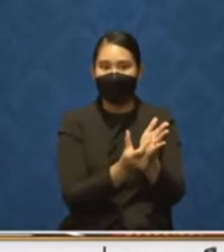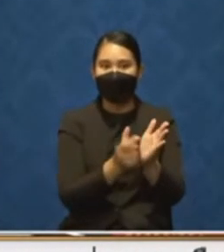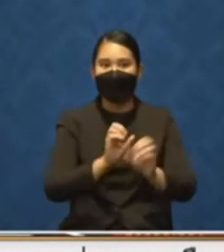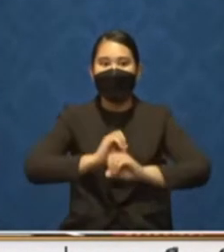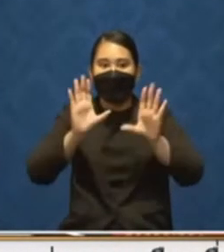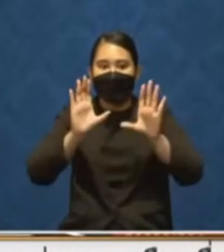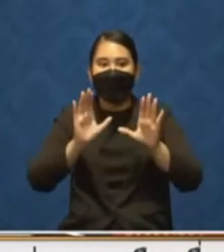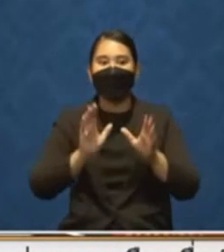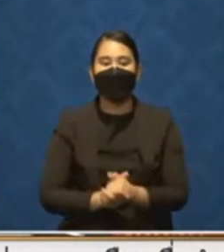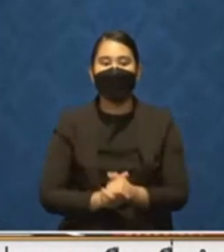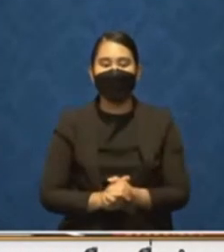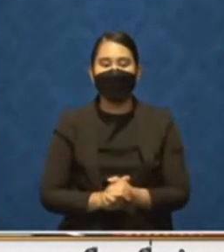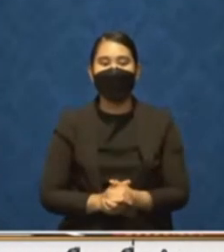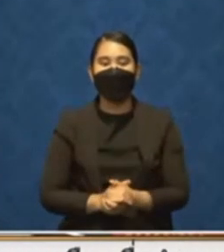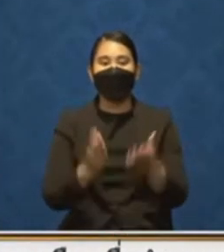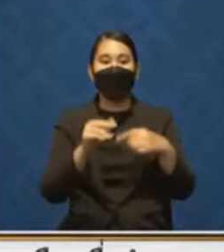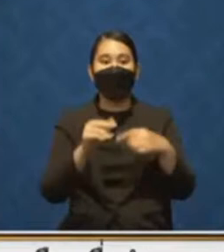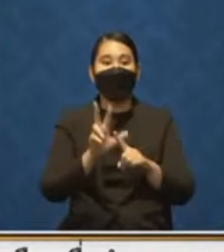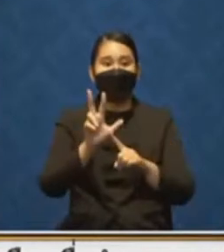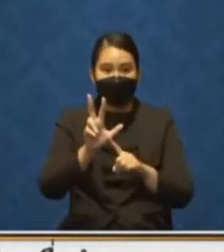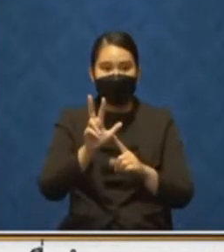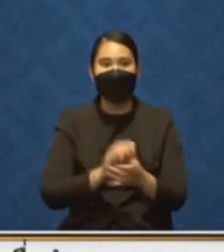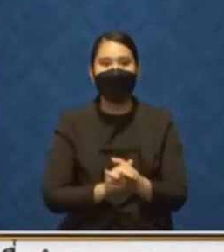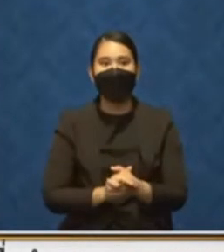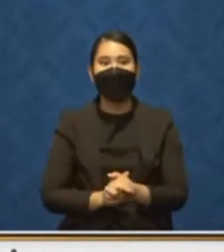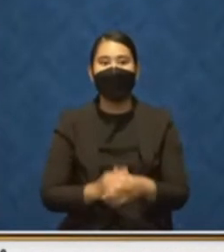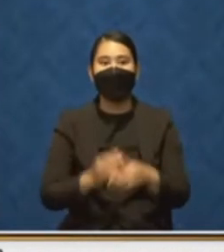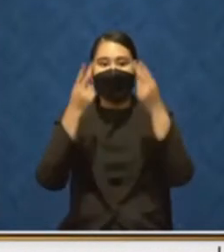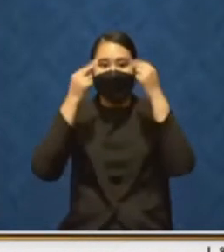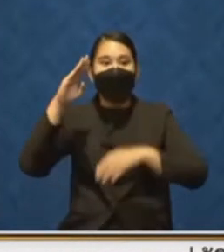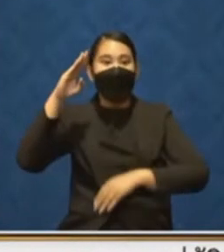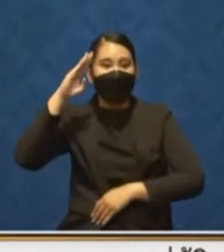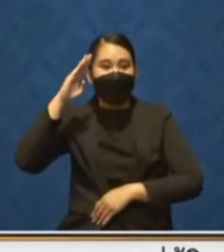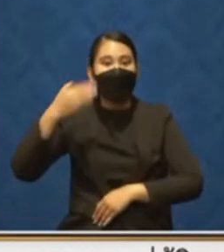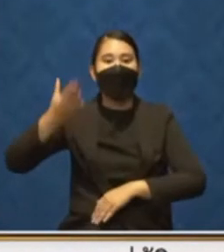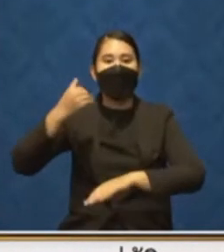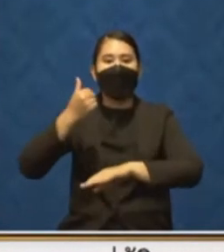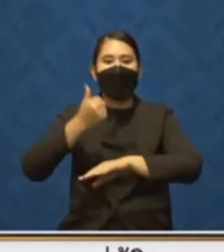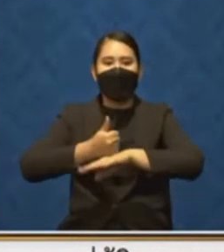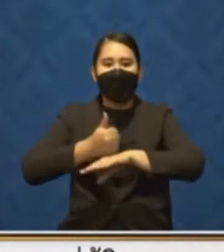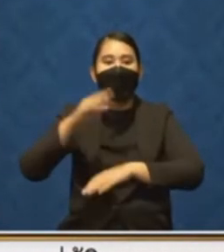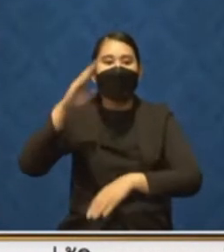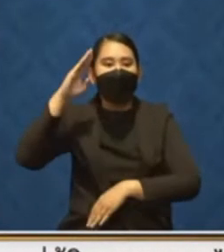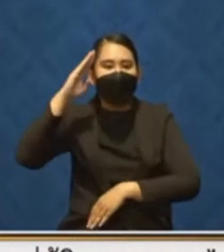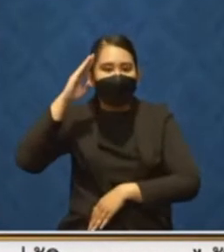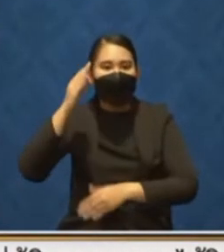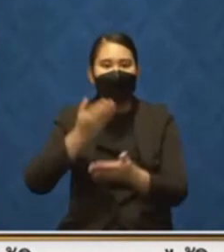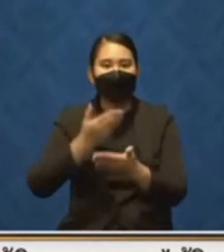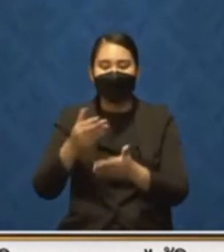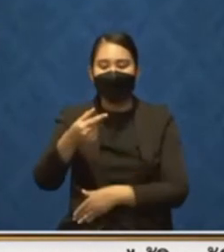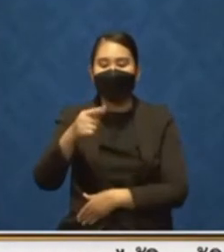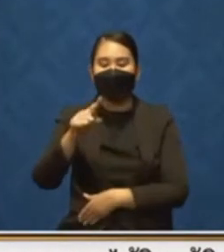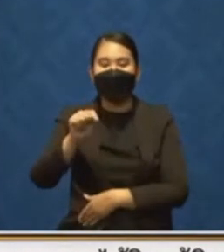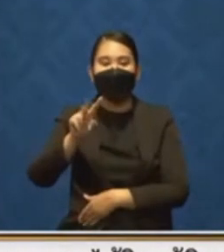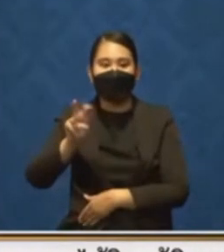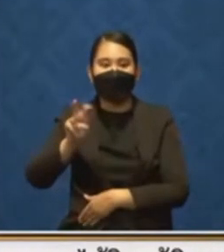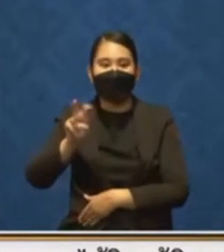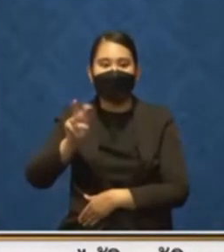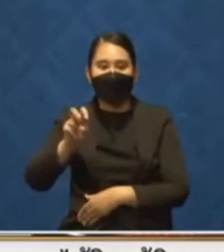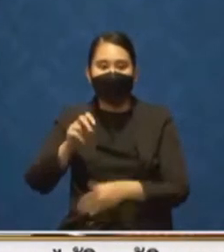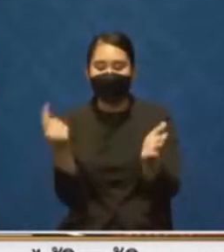อันที่ 3คืออะไรเส้นของพลเอกประยุทธ์สมัยท่านเป็นเสธทัพบกในการจัดซื้อจีที 200ชัดเจนครับ